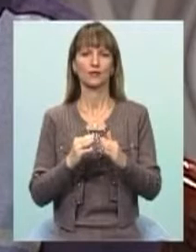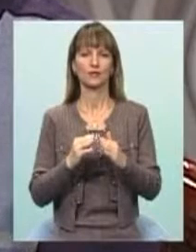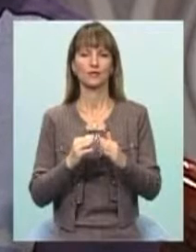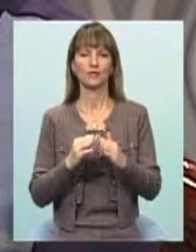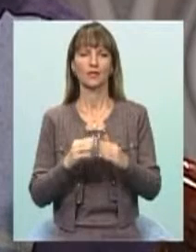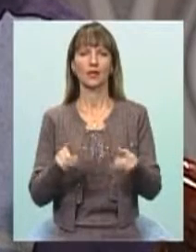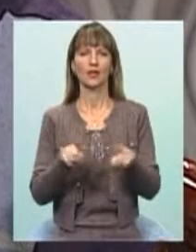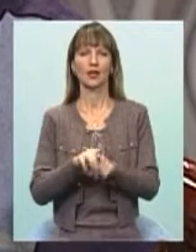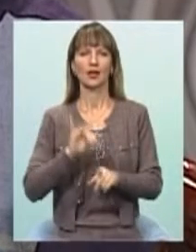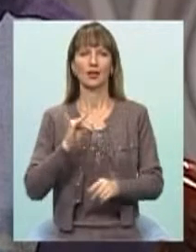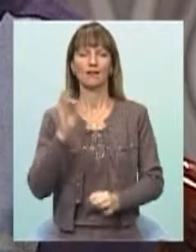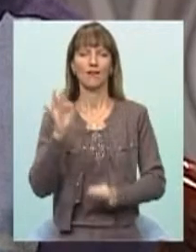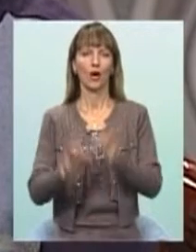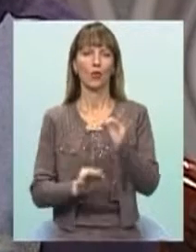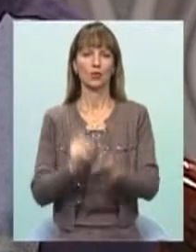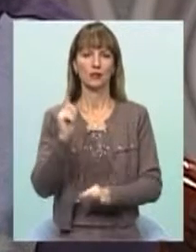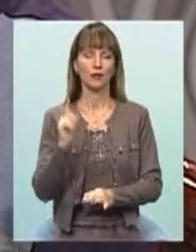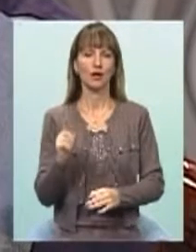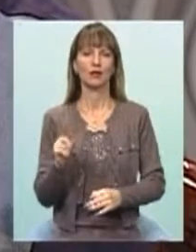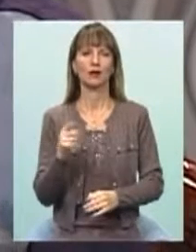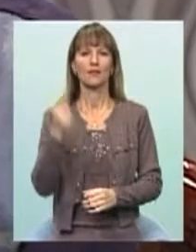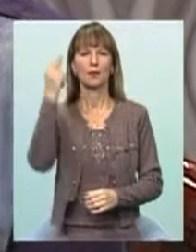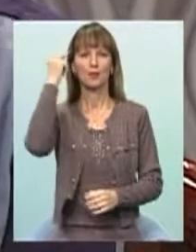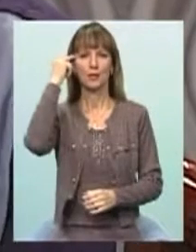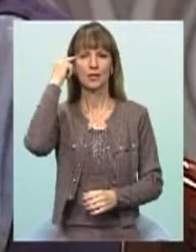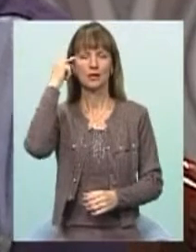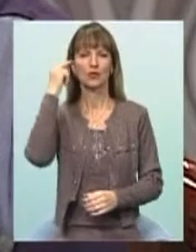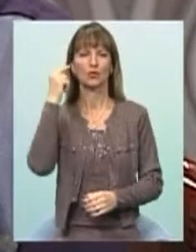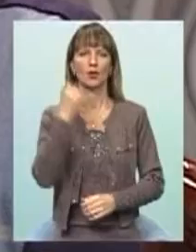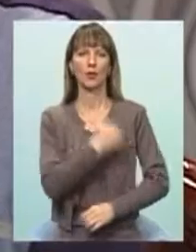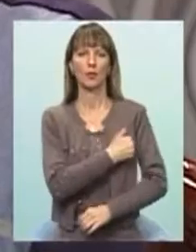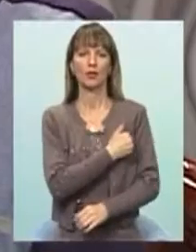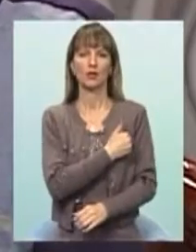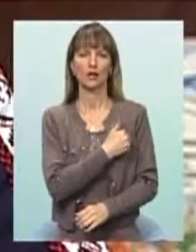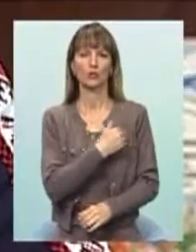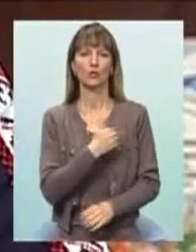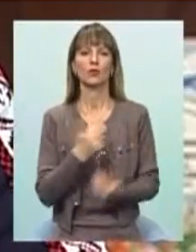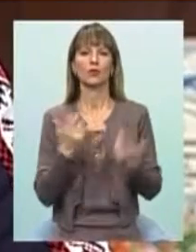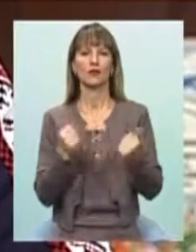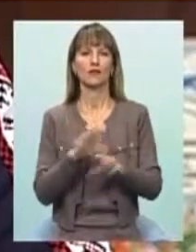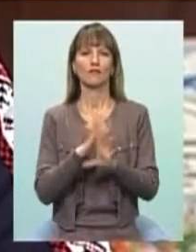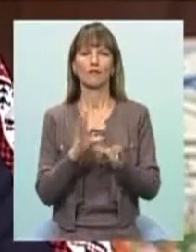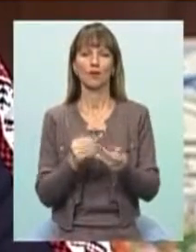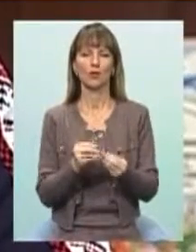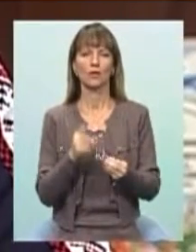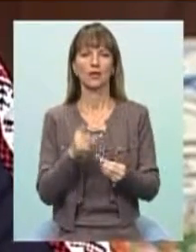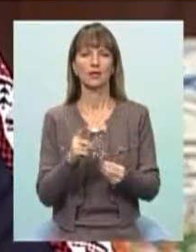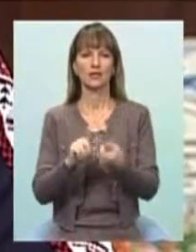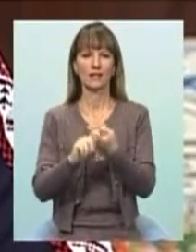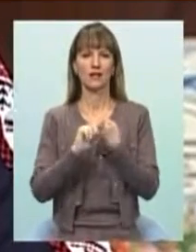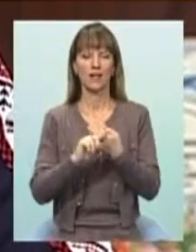як і в космосі, бо вони впізнають температуру. Та й взагалі вони завдяки супутникам